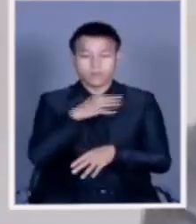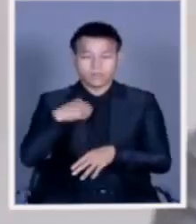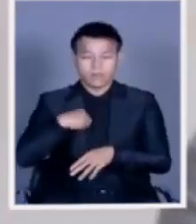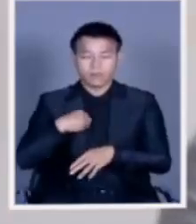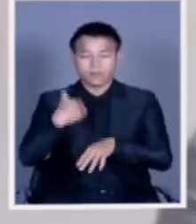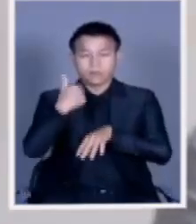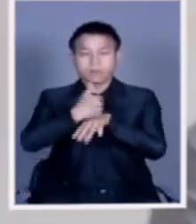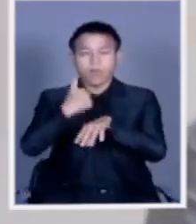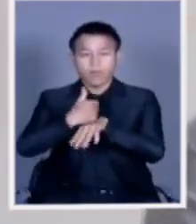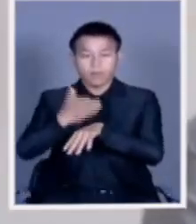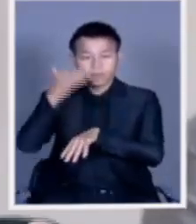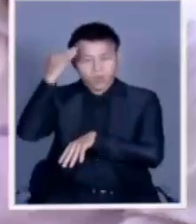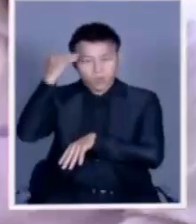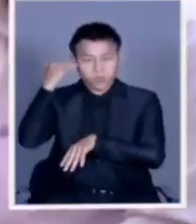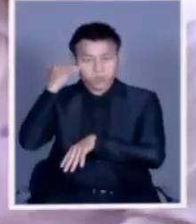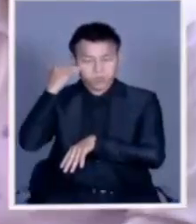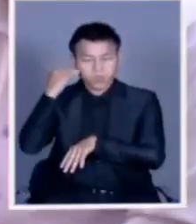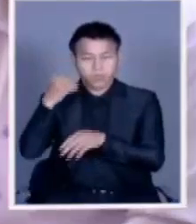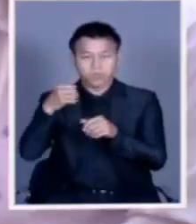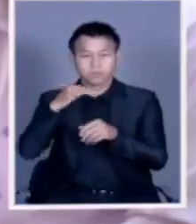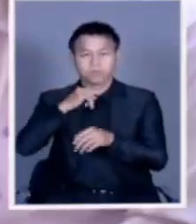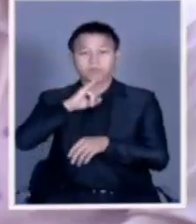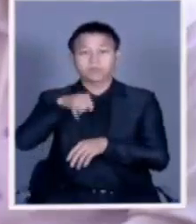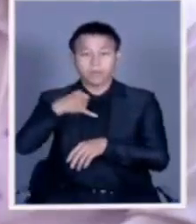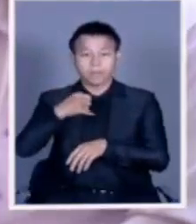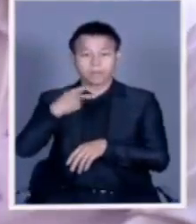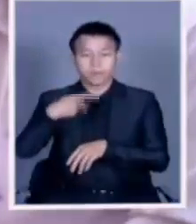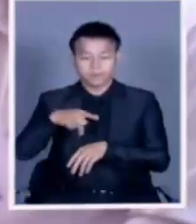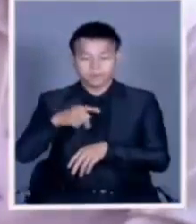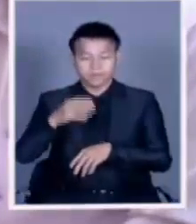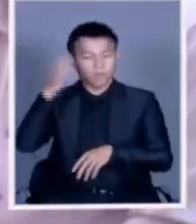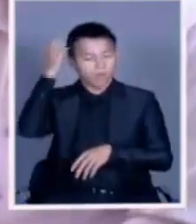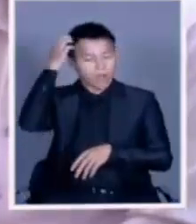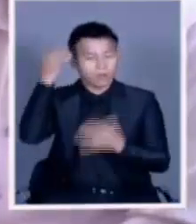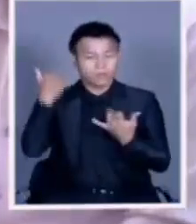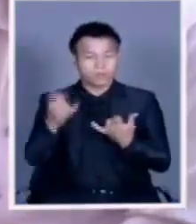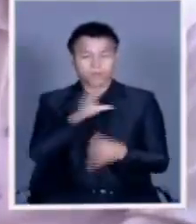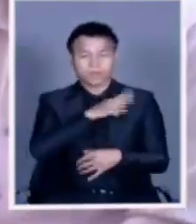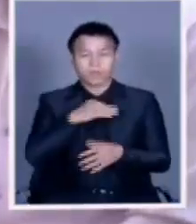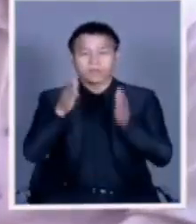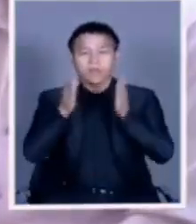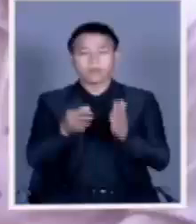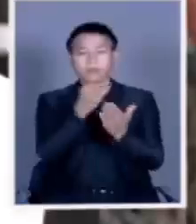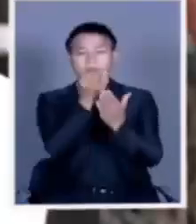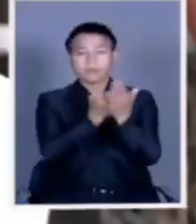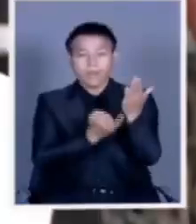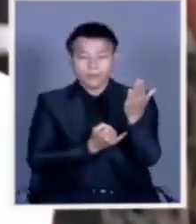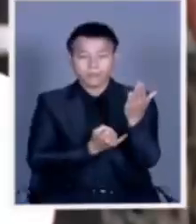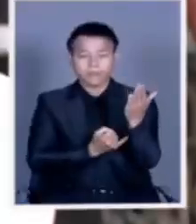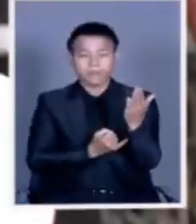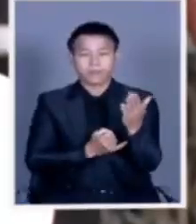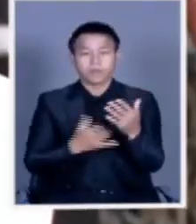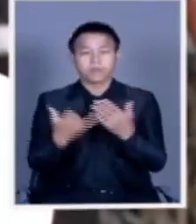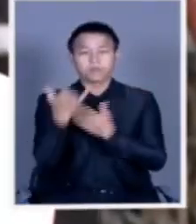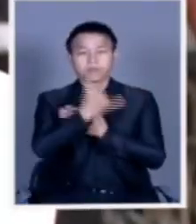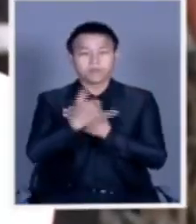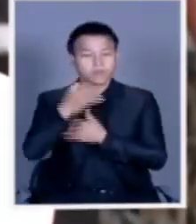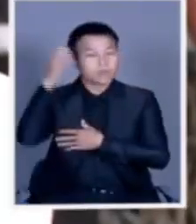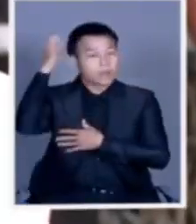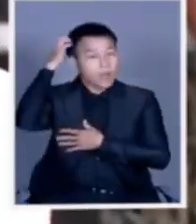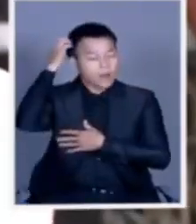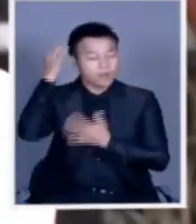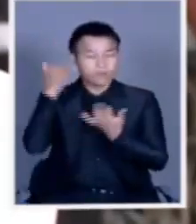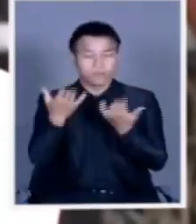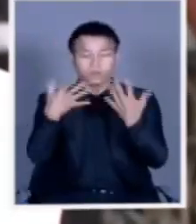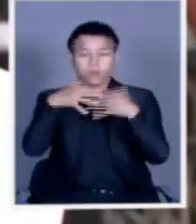ทูตสาธารณรัฐเกาหลีประจำลาวมีคณะศิลปินสมาคมวิจิตรศิลป์ของสาธารณรัฐประชาธิปไตยประชาชนล